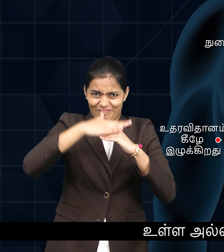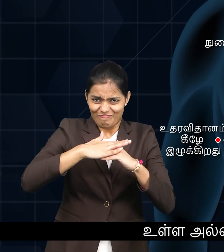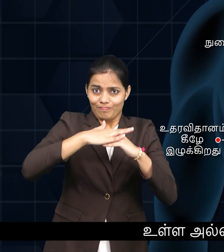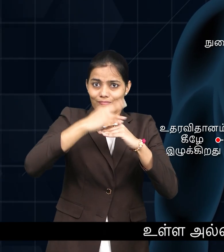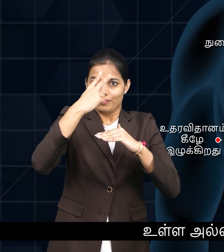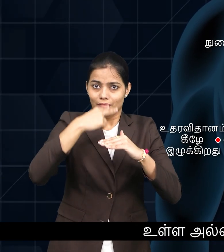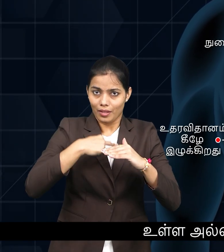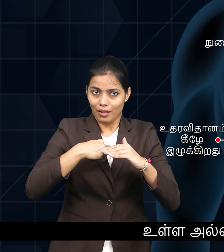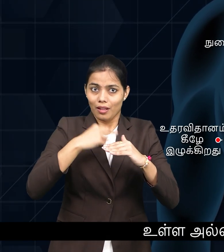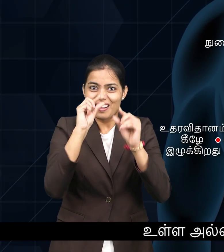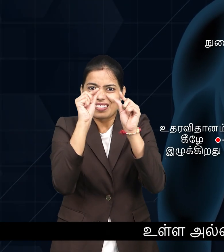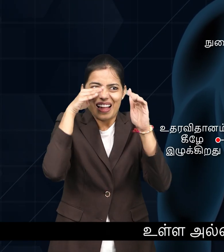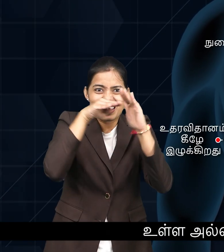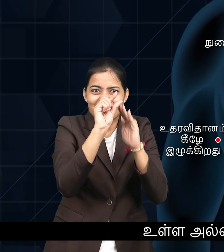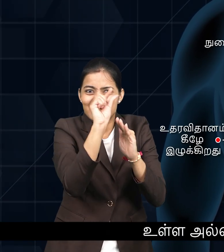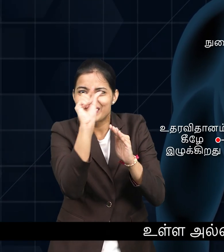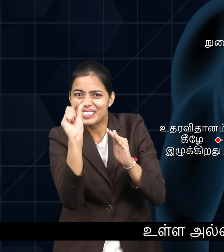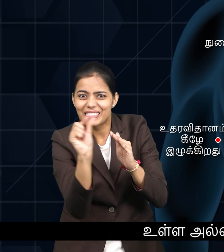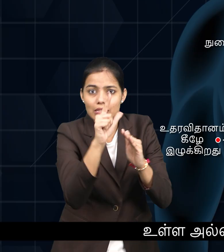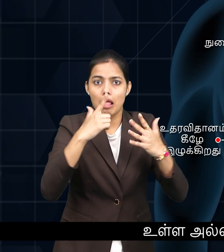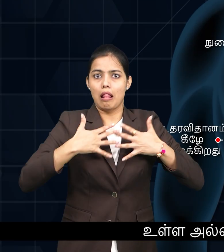உள்ள அல்வியோலியை நிரப்புகிறது.